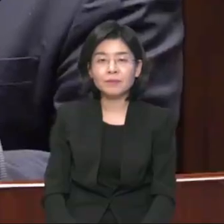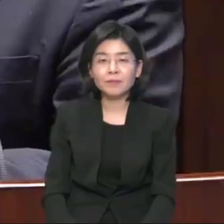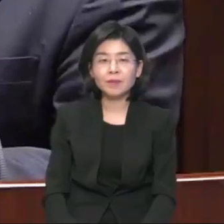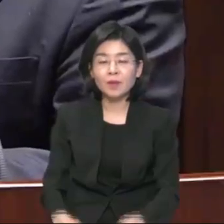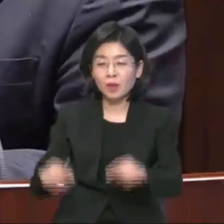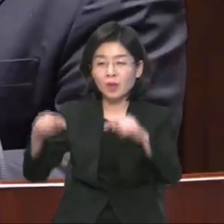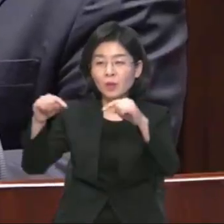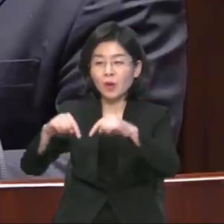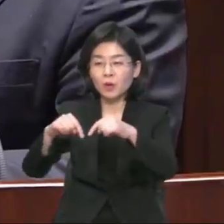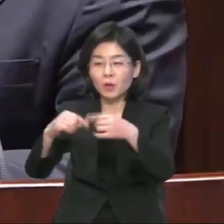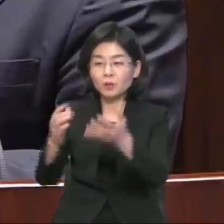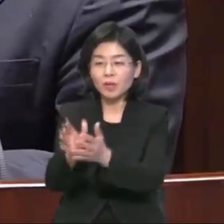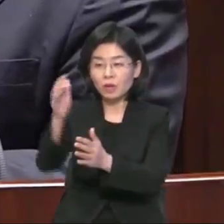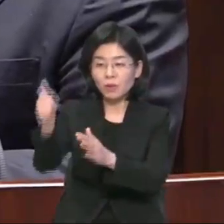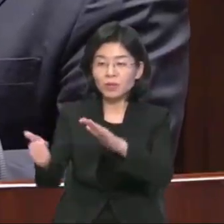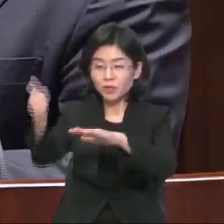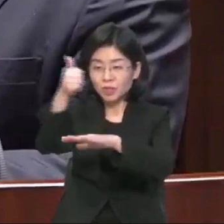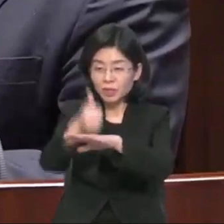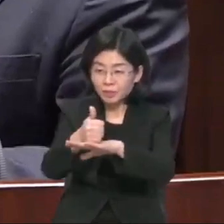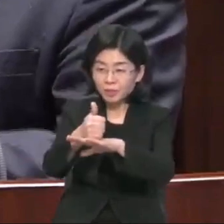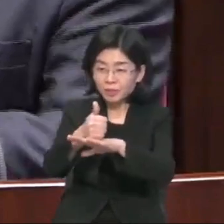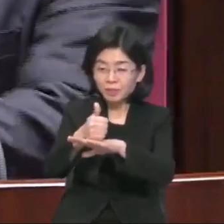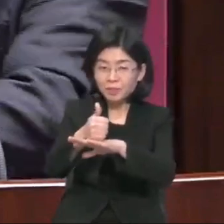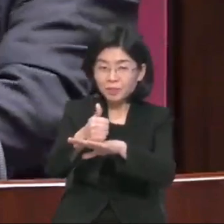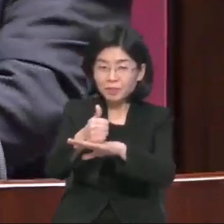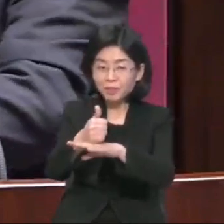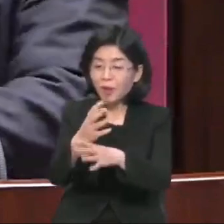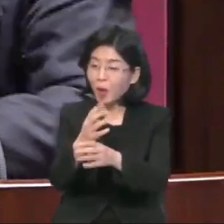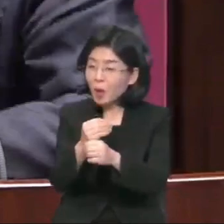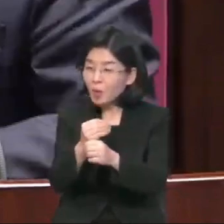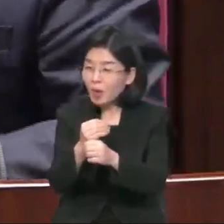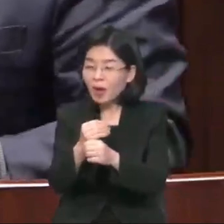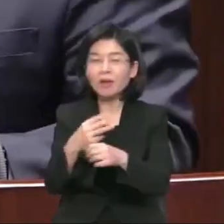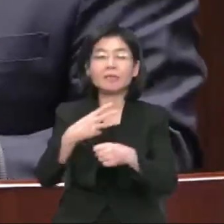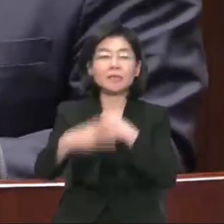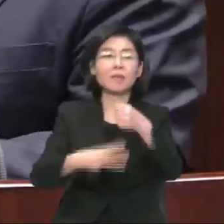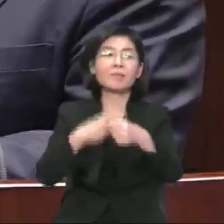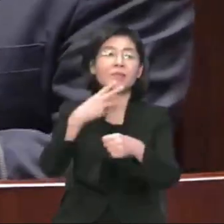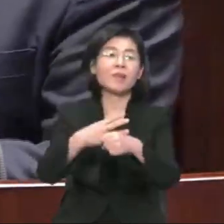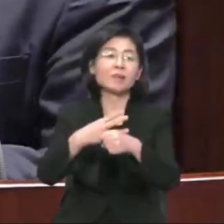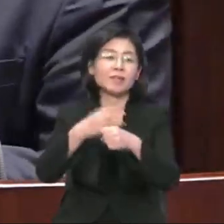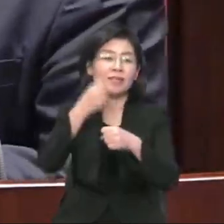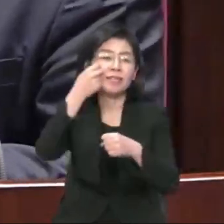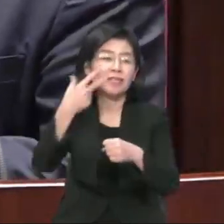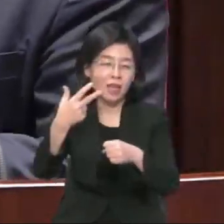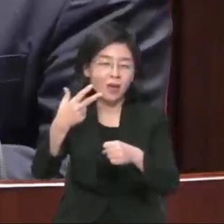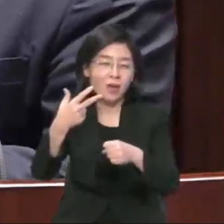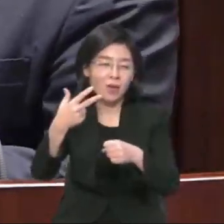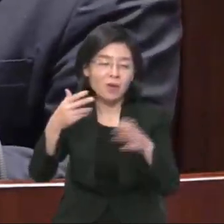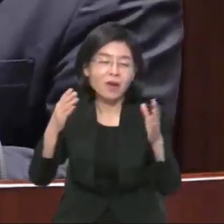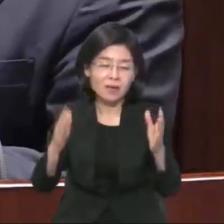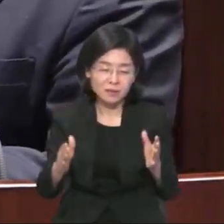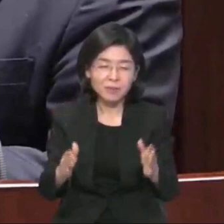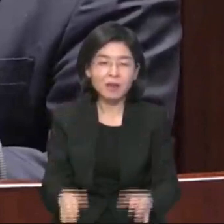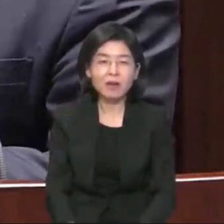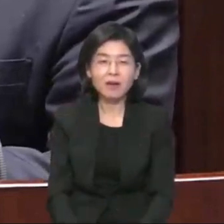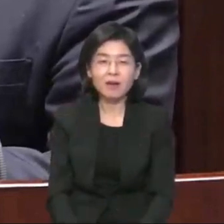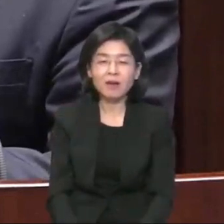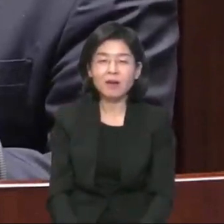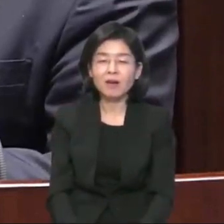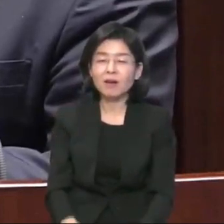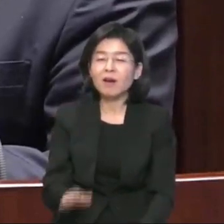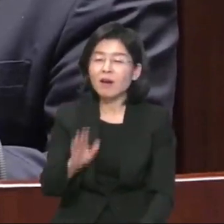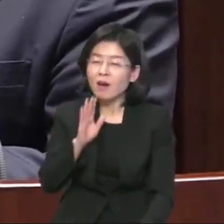됐죠? 예, 3년 7개월이 좀 넘은 것 같습니다. 예, 3년 7개월 아주 어려운 시기에